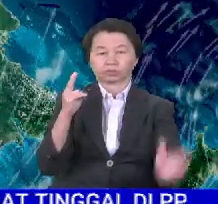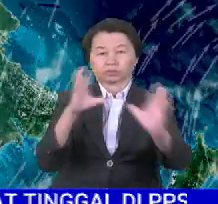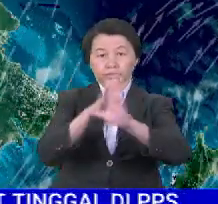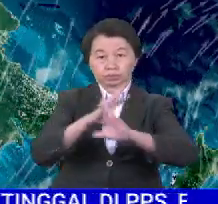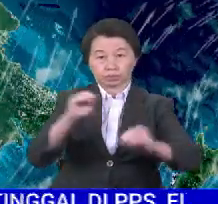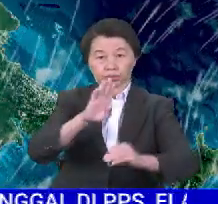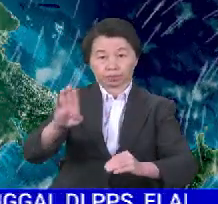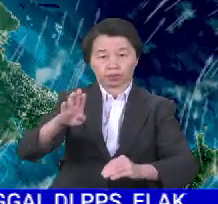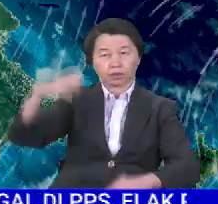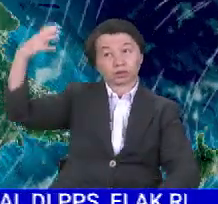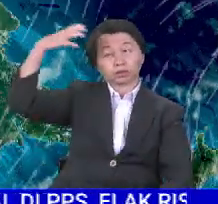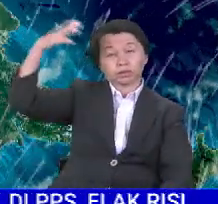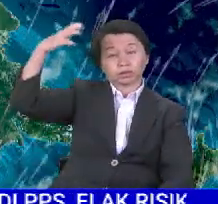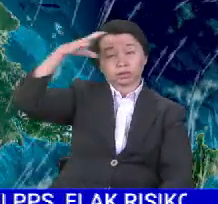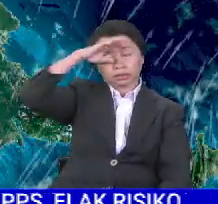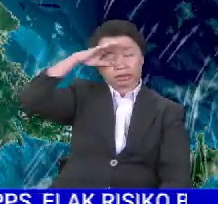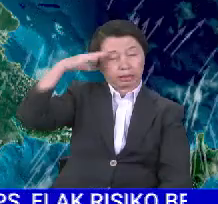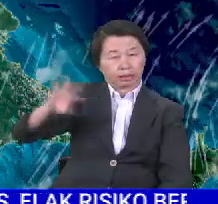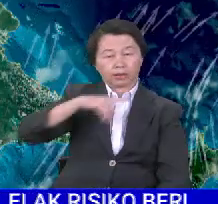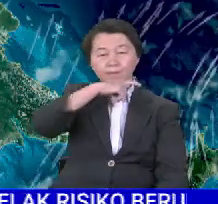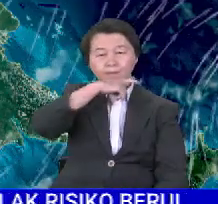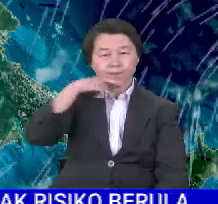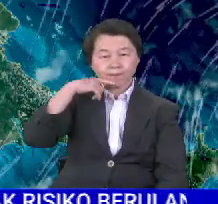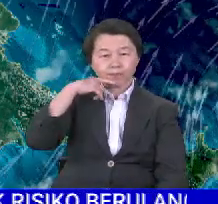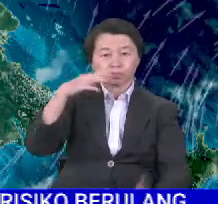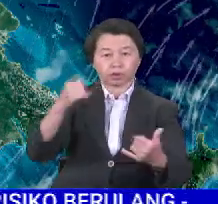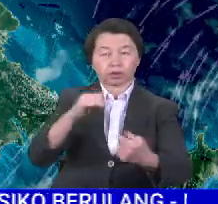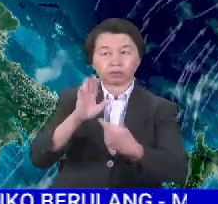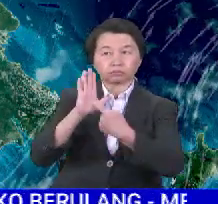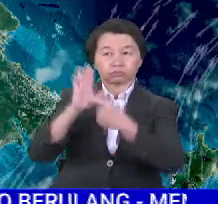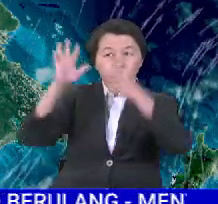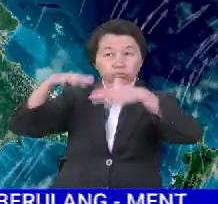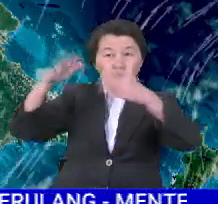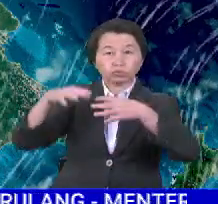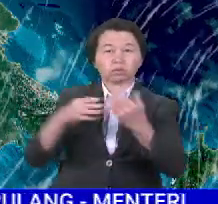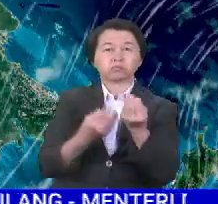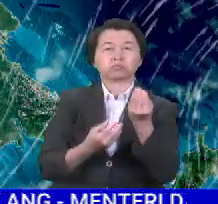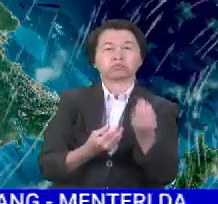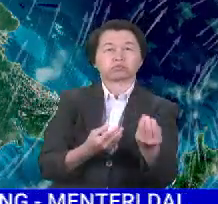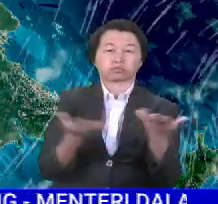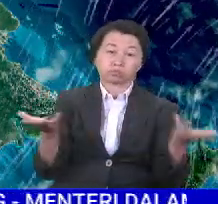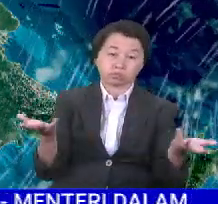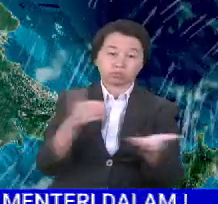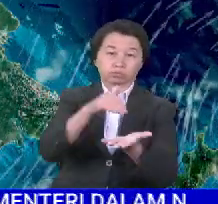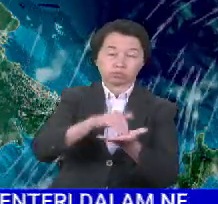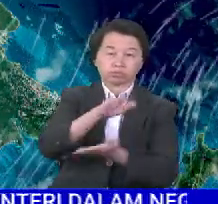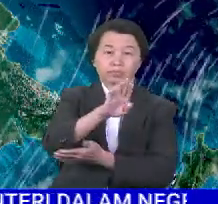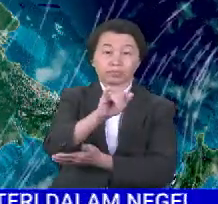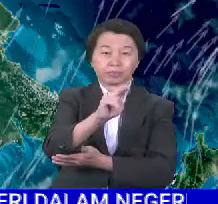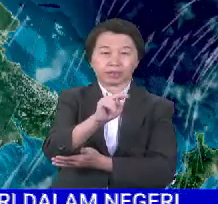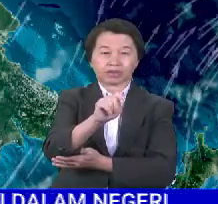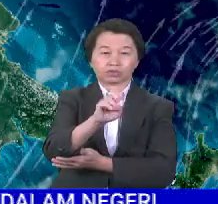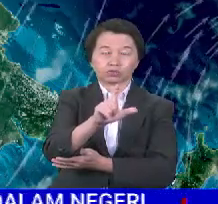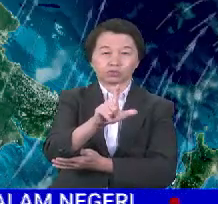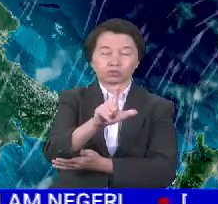sini keadaan cuaca panas dan juga kering. Namun hujan sudah pun menunjukkan semakin berkurangan di tengah seperti di Bintulu dan